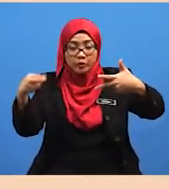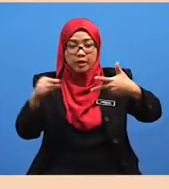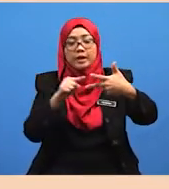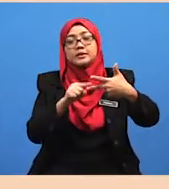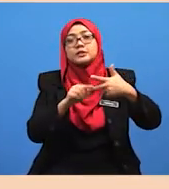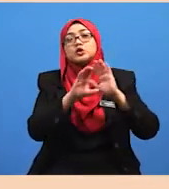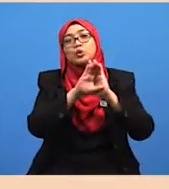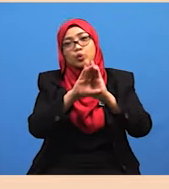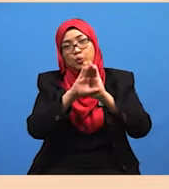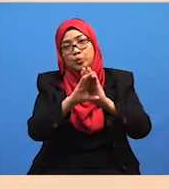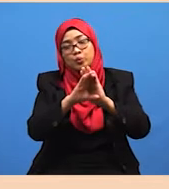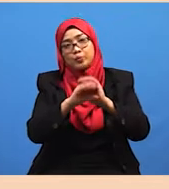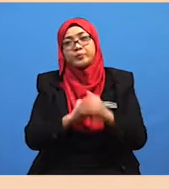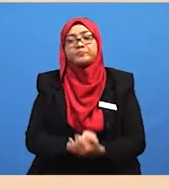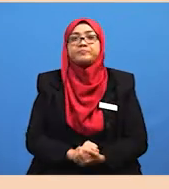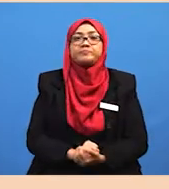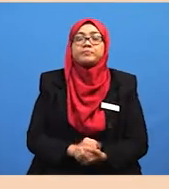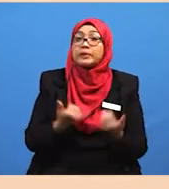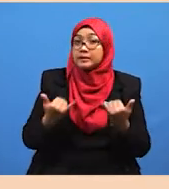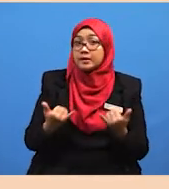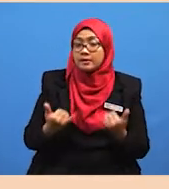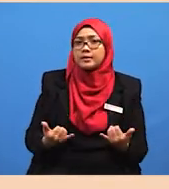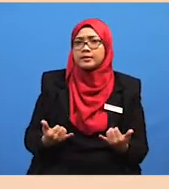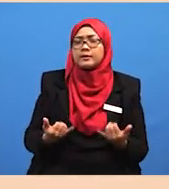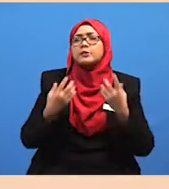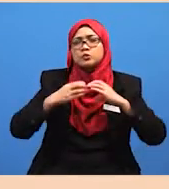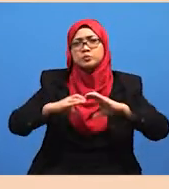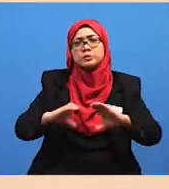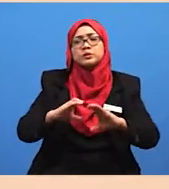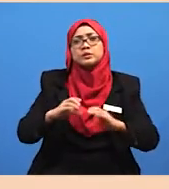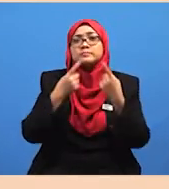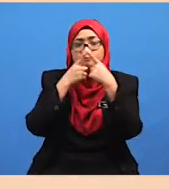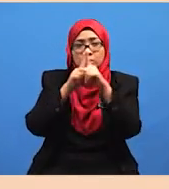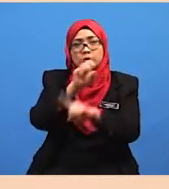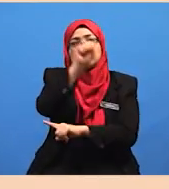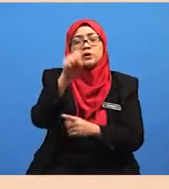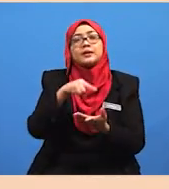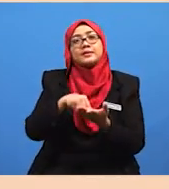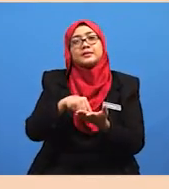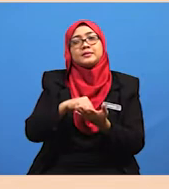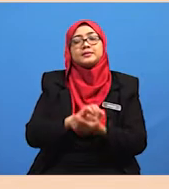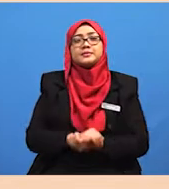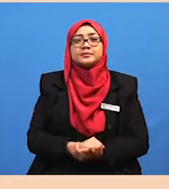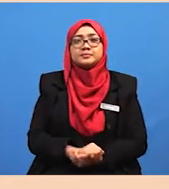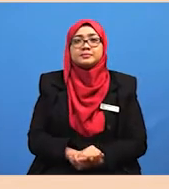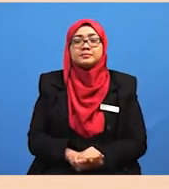sekarang pelajar-pelajar cukur menjawab soalan ini